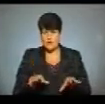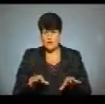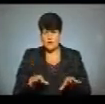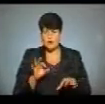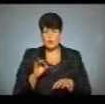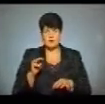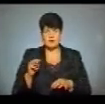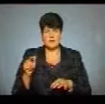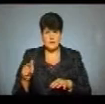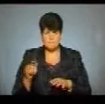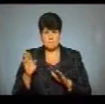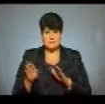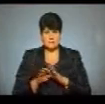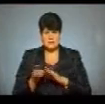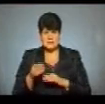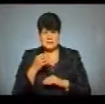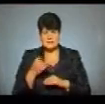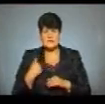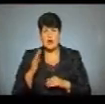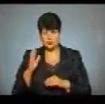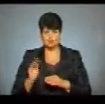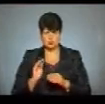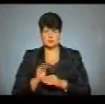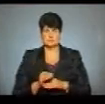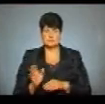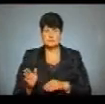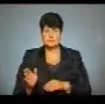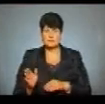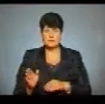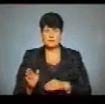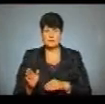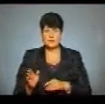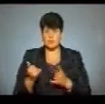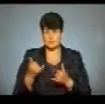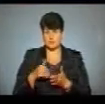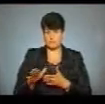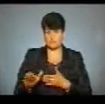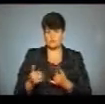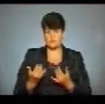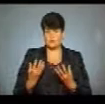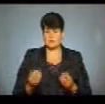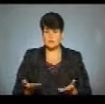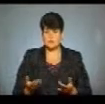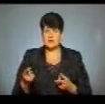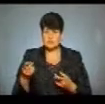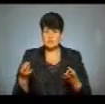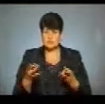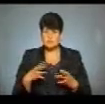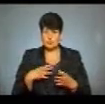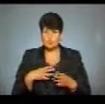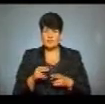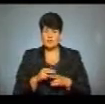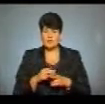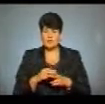ОТГ Підволочиська сказав, я буду дофінансовувати. І від цього він відмовляється на сьогоднішній день. Їм потрібно було